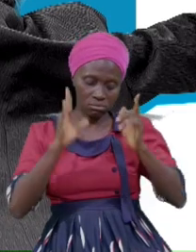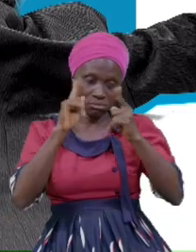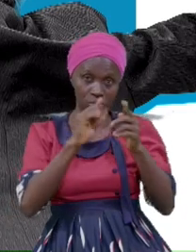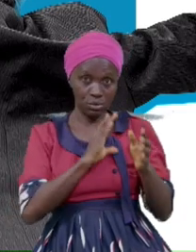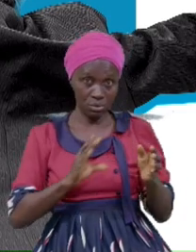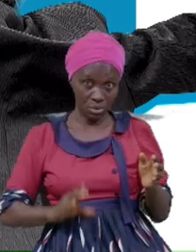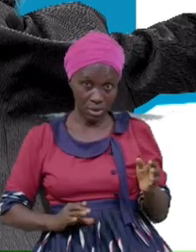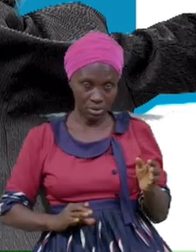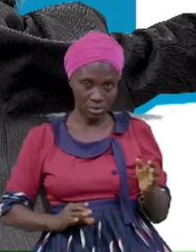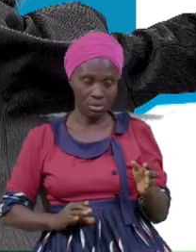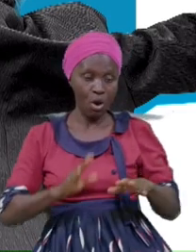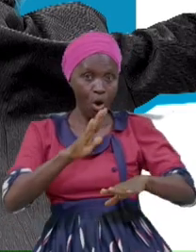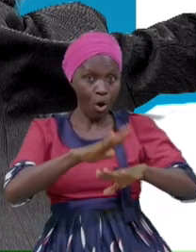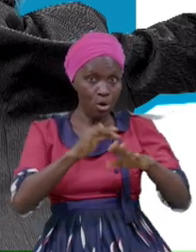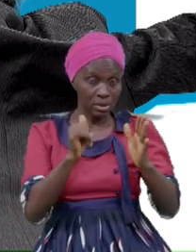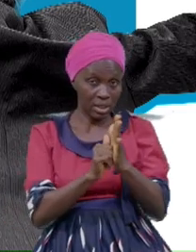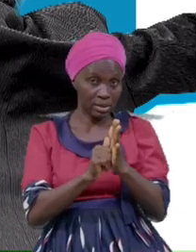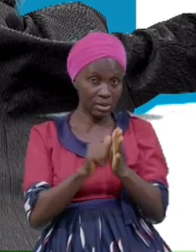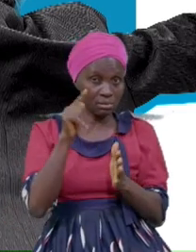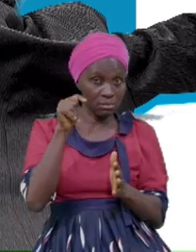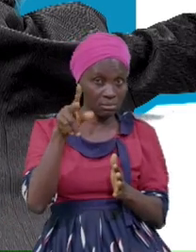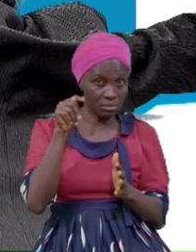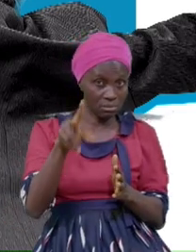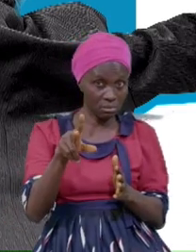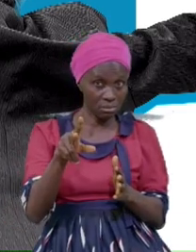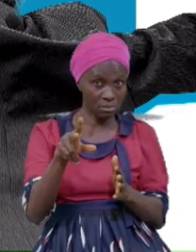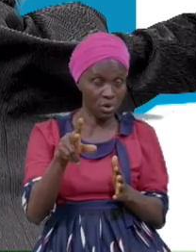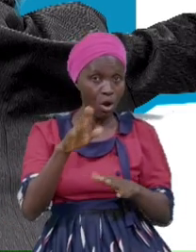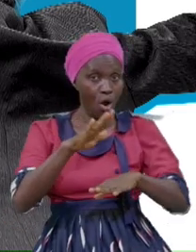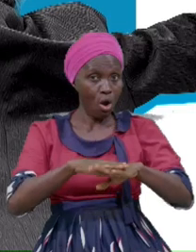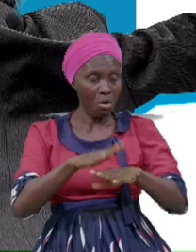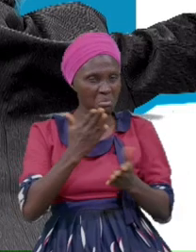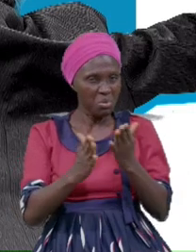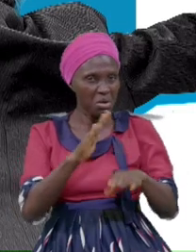lien qui s'affiche à l'écran.